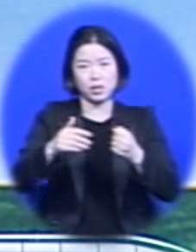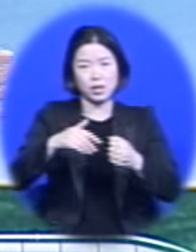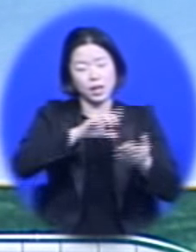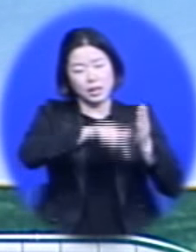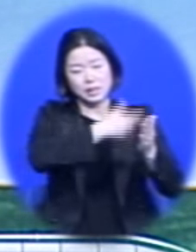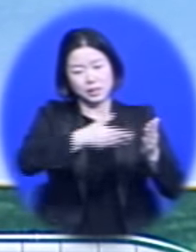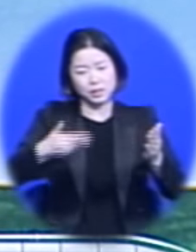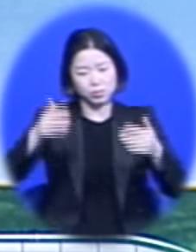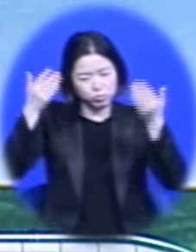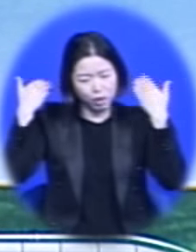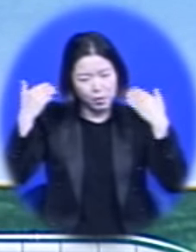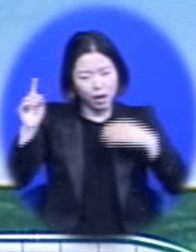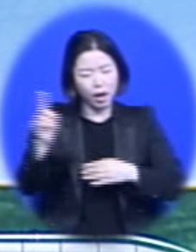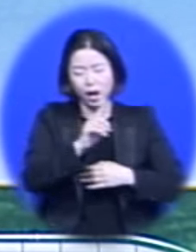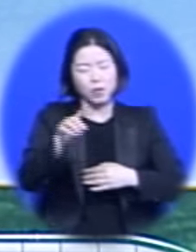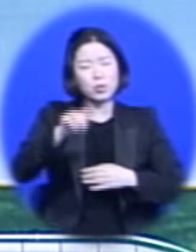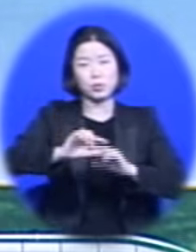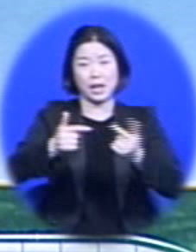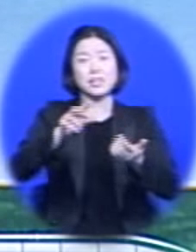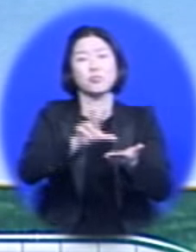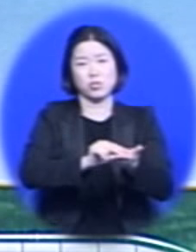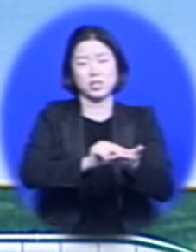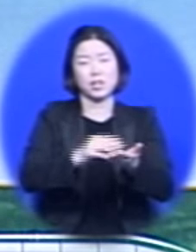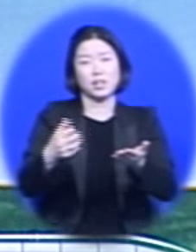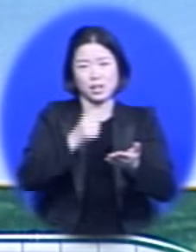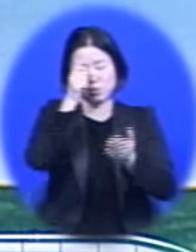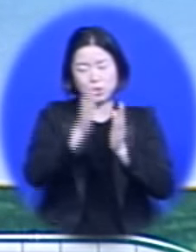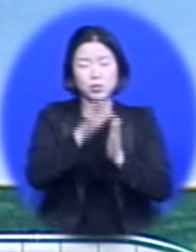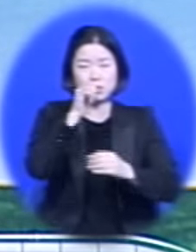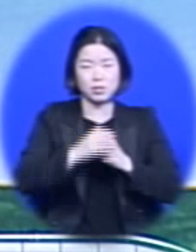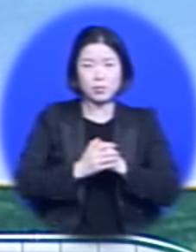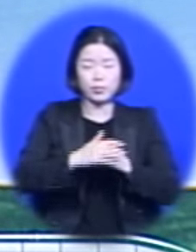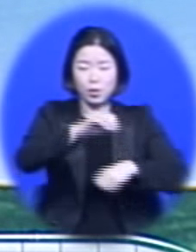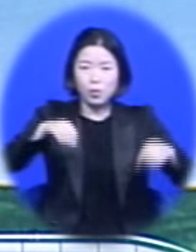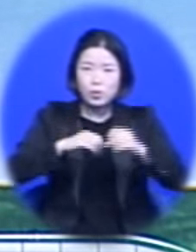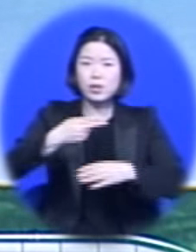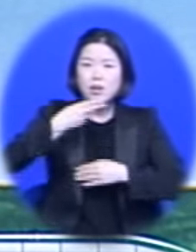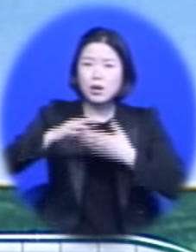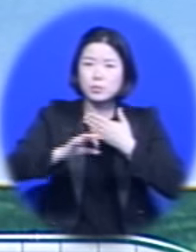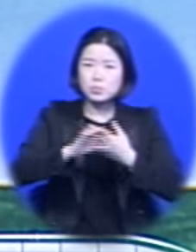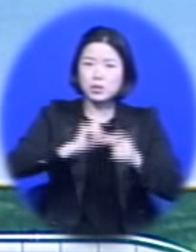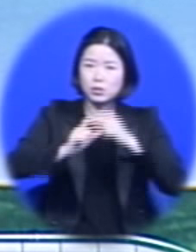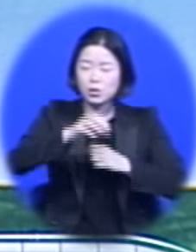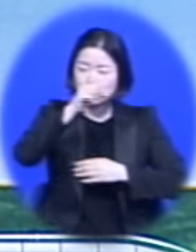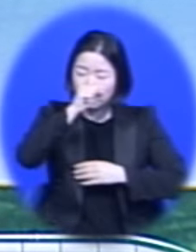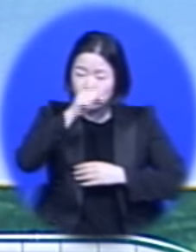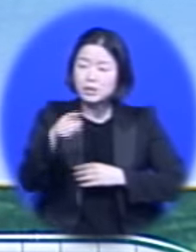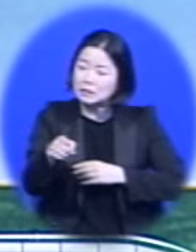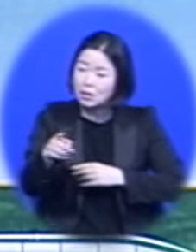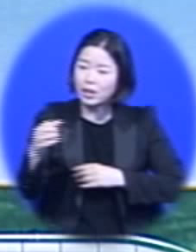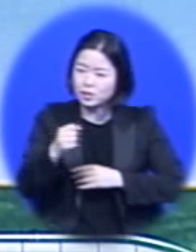보면 아무것도 아닌 문제들, 오히려 없었으면 더 좋았을 것 같은 것들을 구하느라고